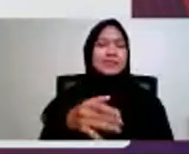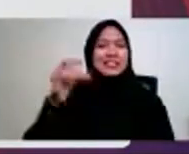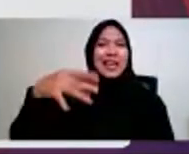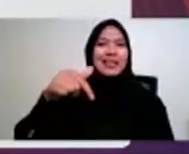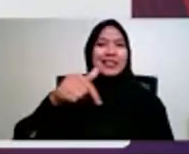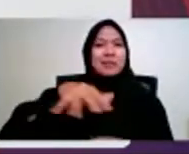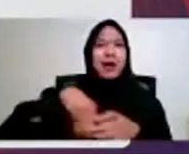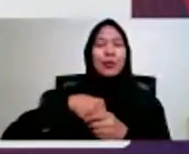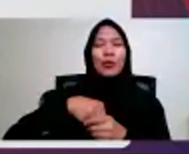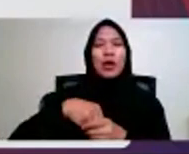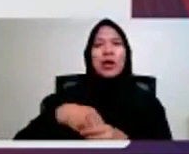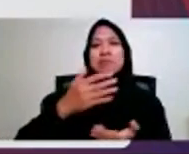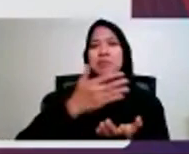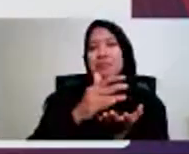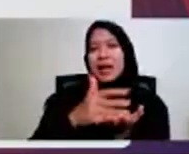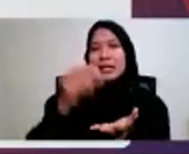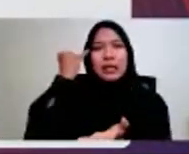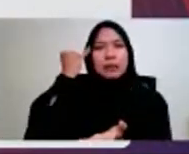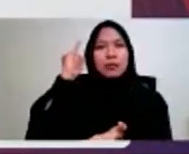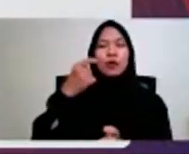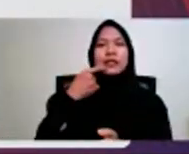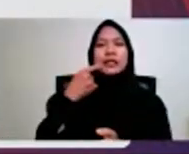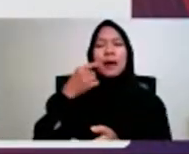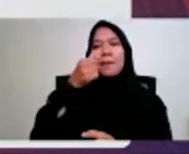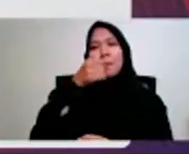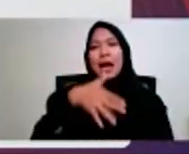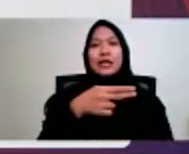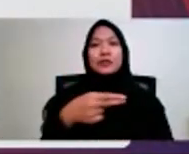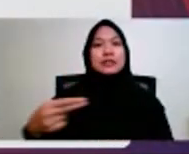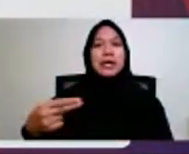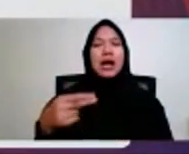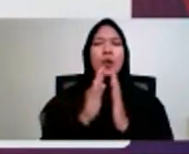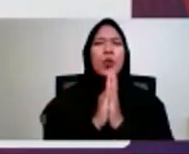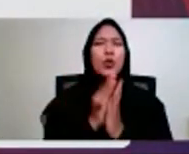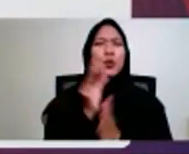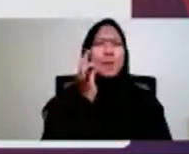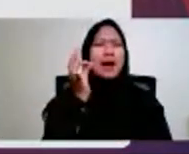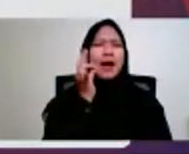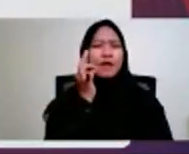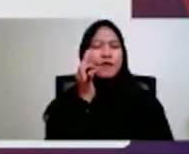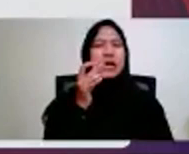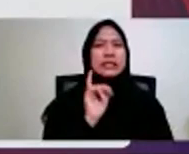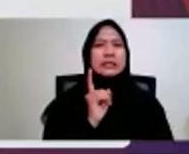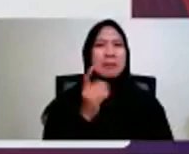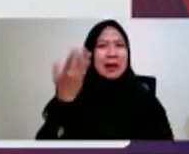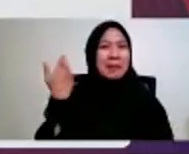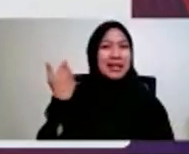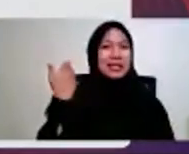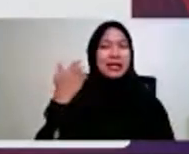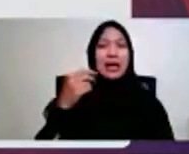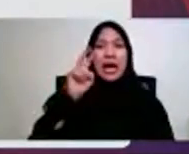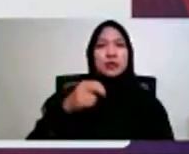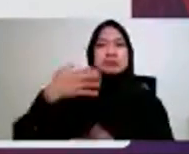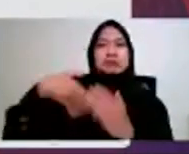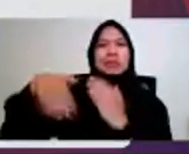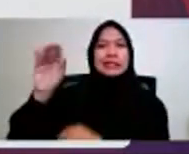berbagi pengetahuan mengenai Bangun Desa saya harus mohon maaf pada serat Kemarin saya harus kembali ke Jakarta